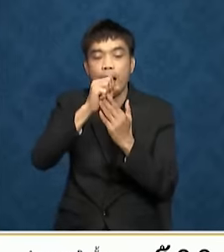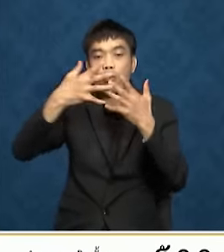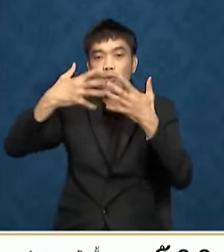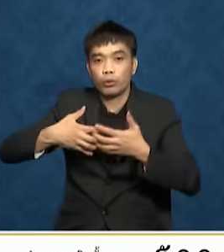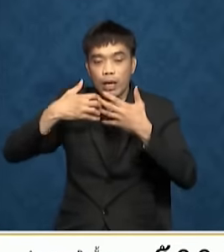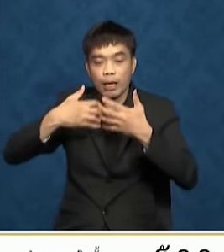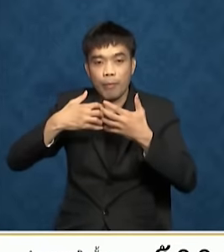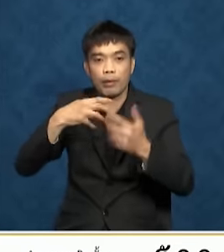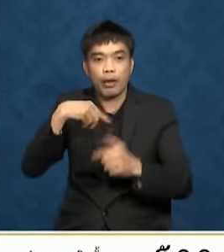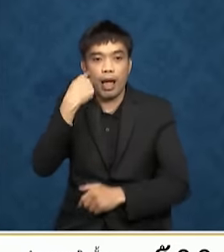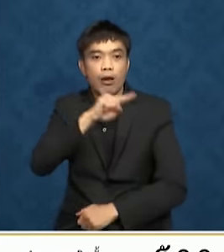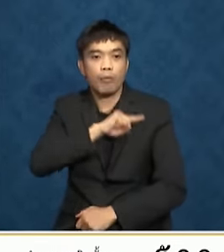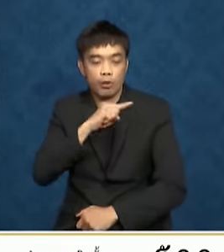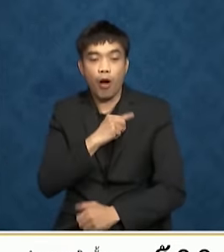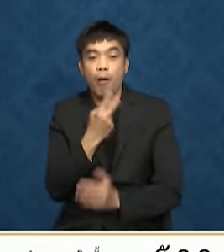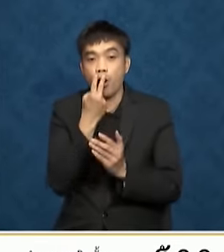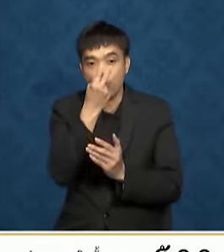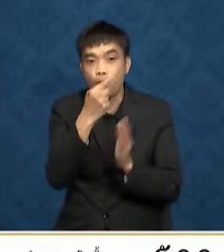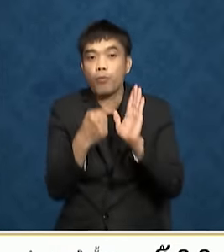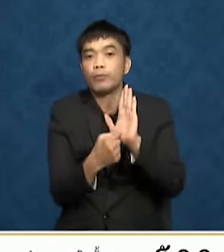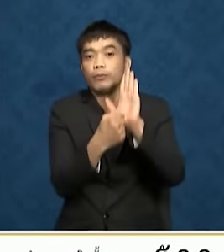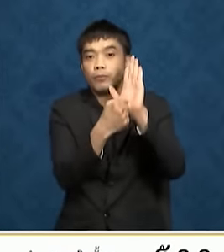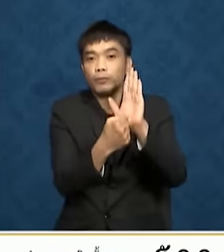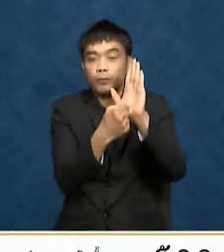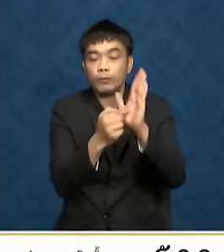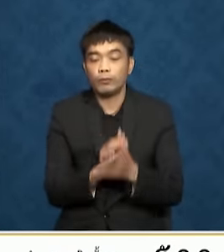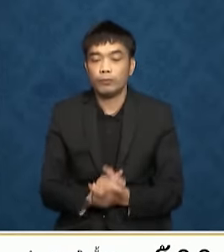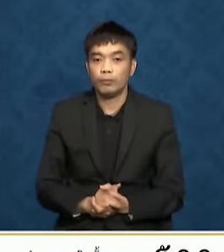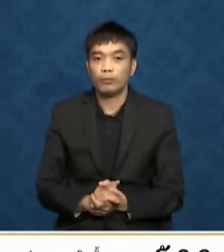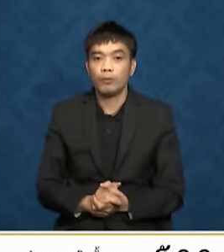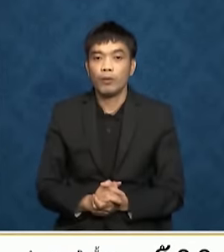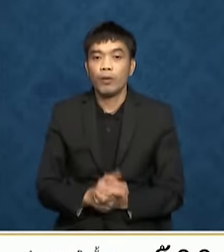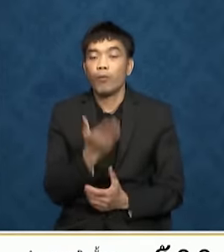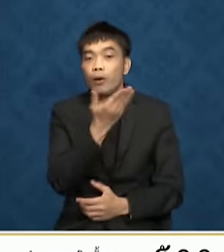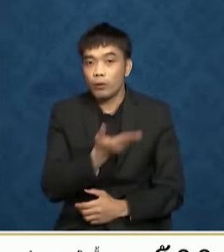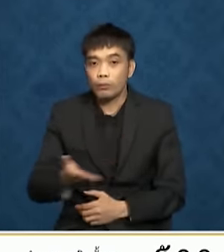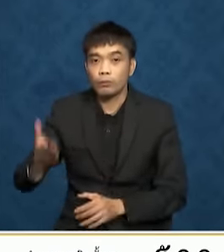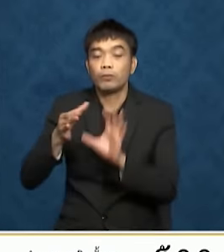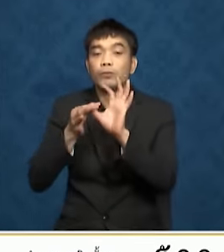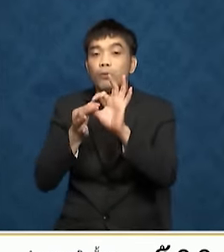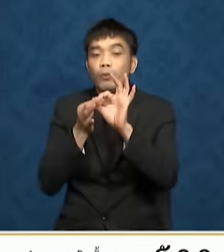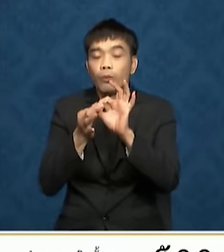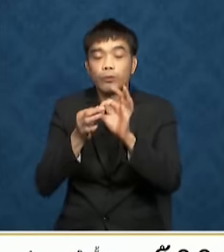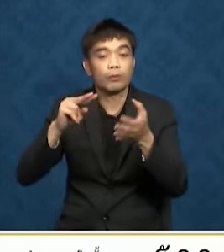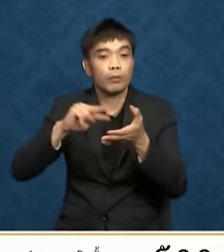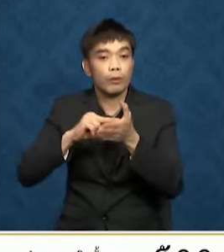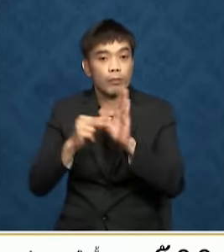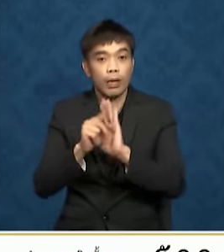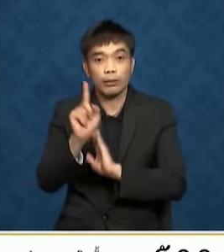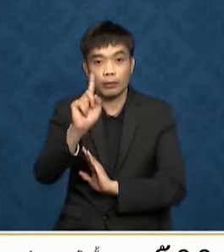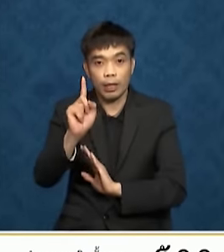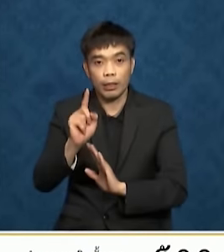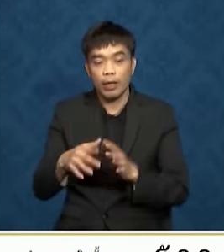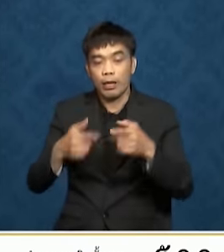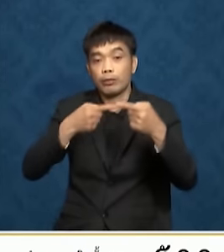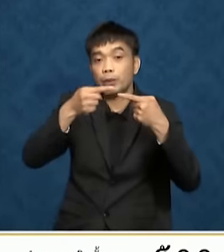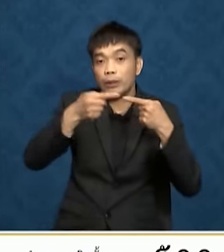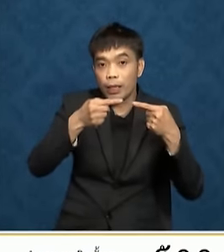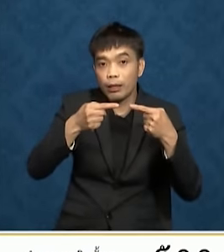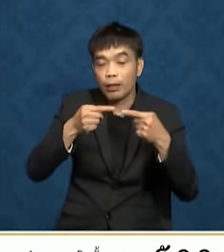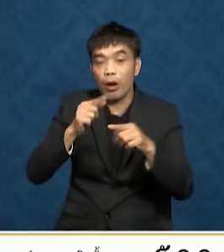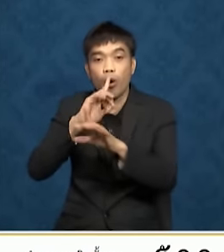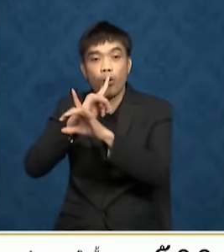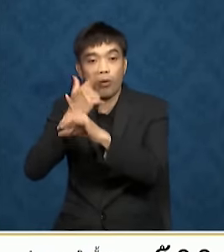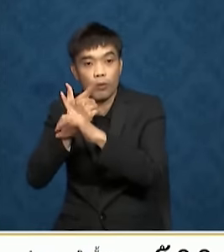ที่อยู่ในภาคอุตสาหกรรมดูเป็นตัวอย่างครับว่าสิ่งที่ท่านกังวลไม่ว่าจะเป็นอุตสาหกรรมที่ปิดตัวอย่างเช่นพลาสติกอย่างเช่นโลหะพวกนี้